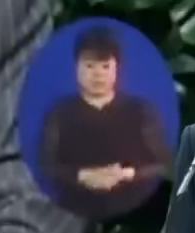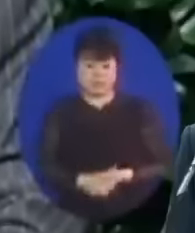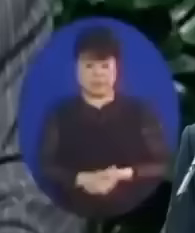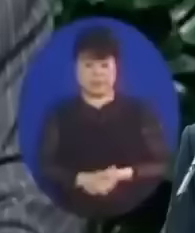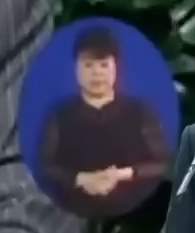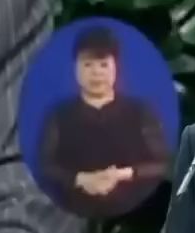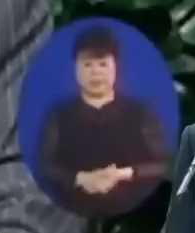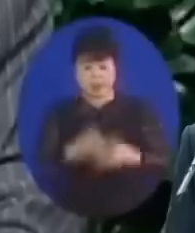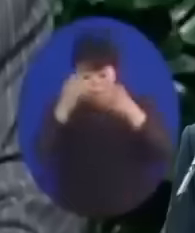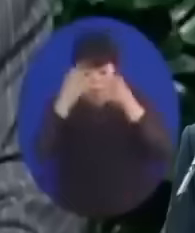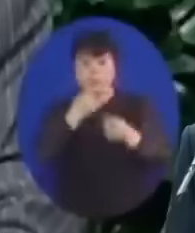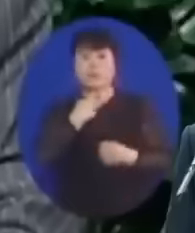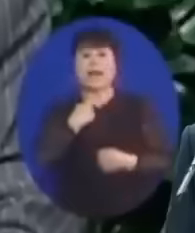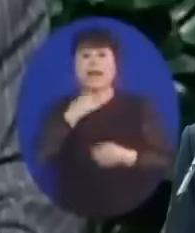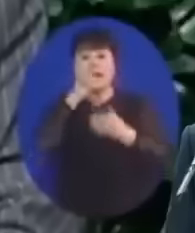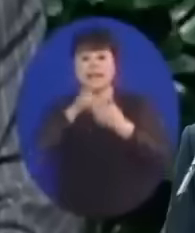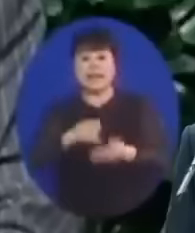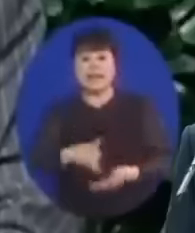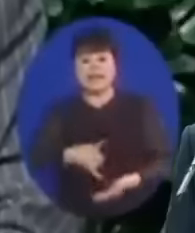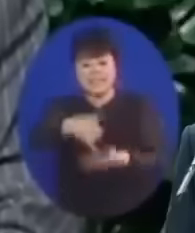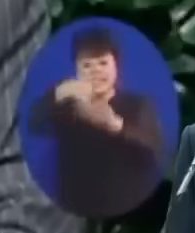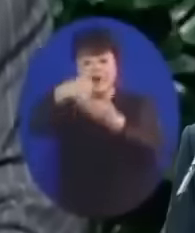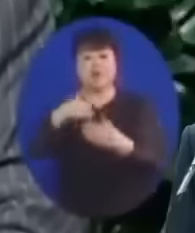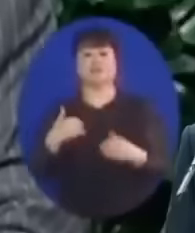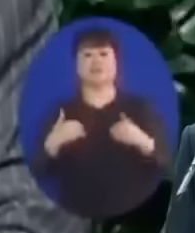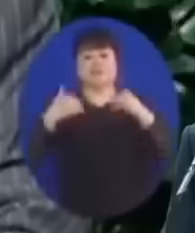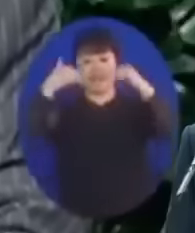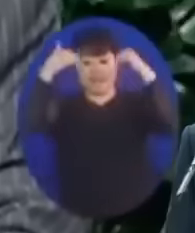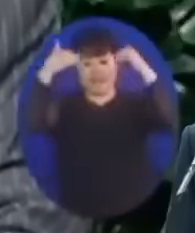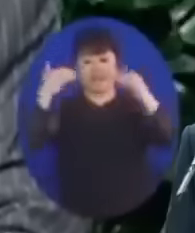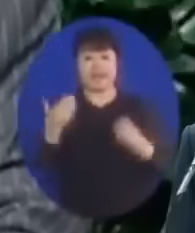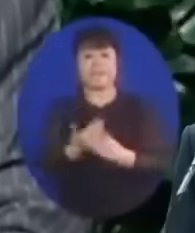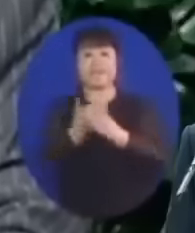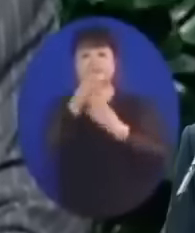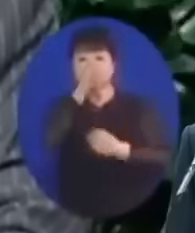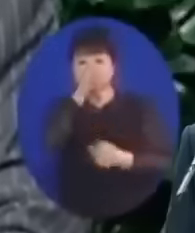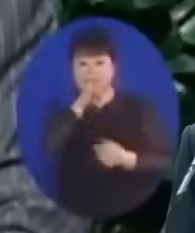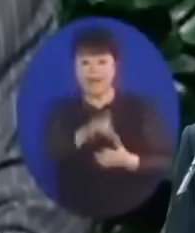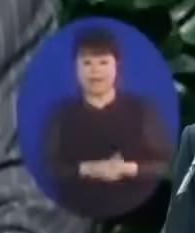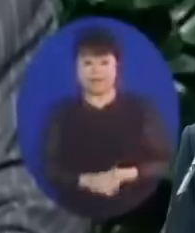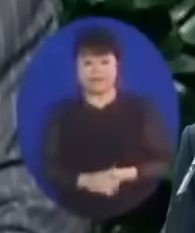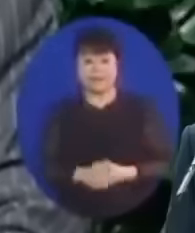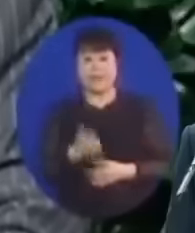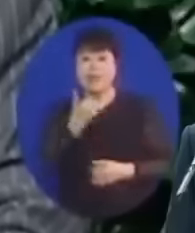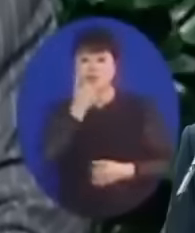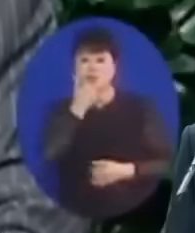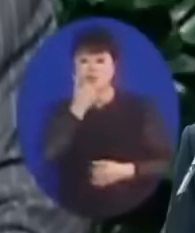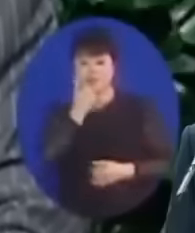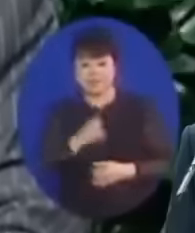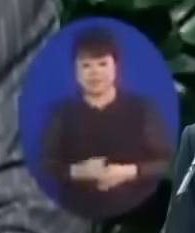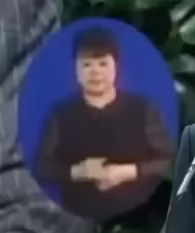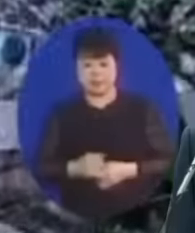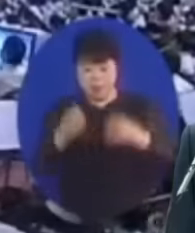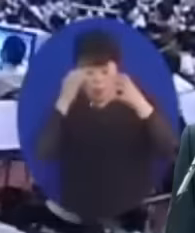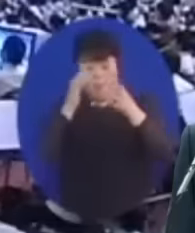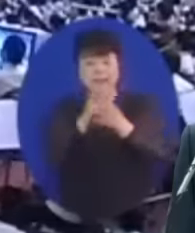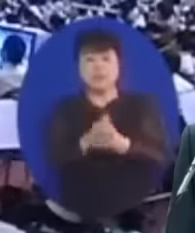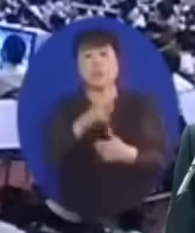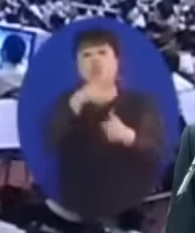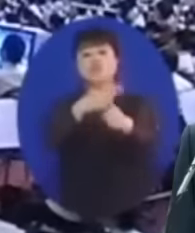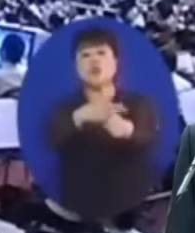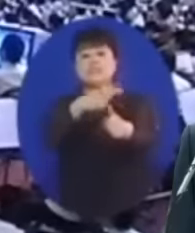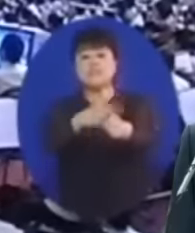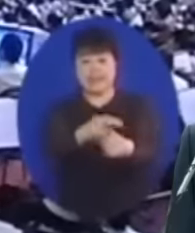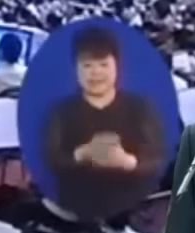것입니다. 고통을 당해야 인격이 성장하고 발전한다고 말한 것입니다. 독일 기관에 의하면 고난은 기도의 선생이라고